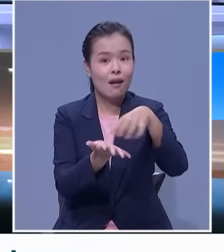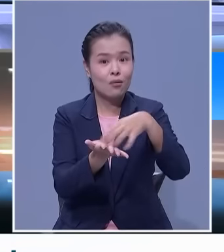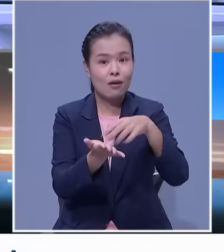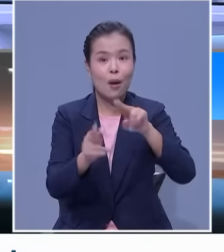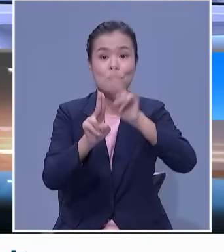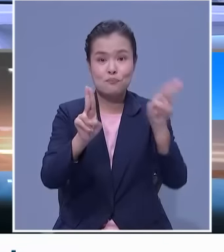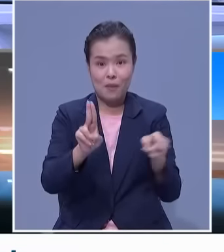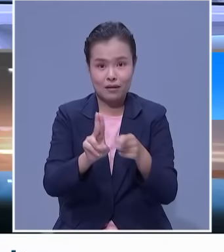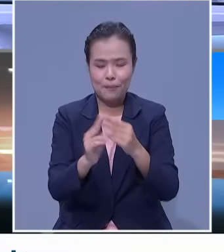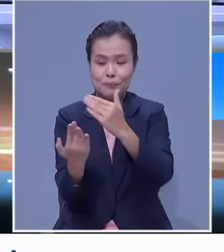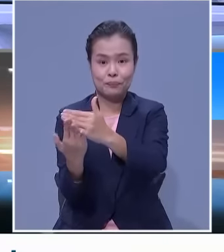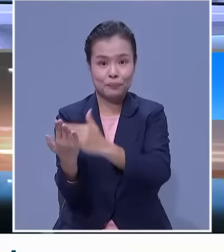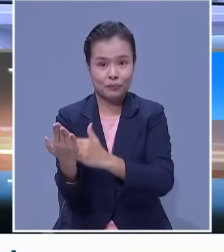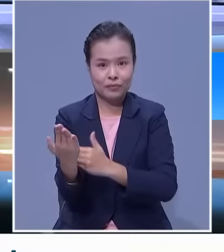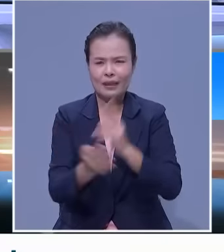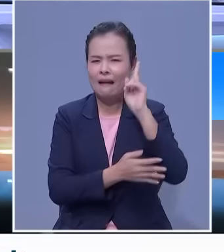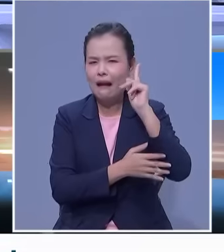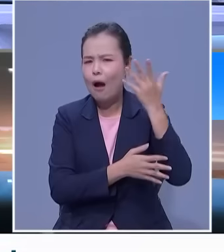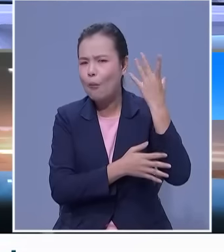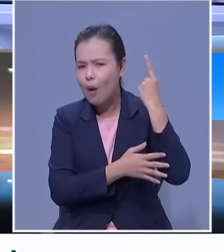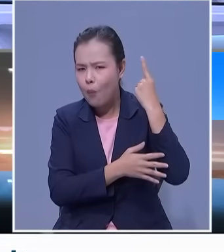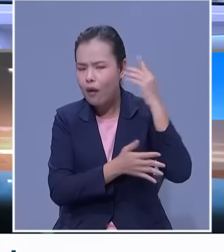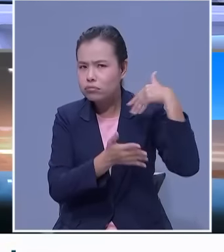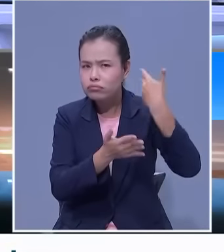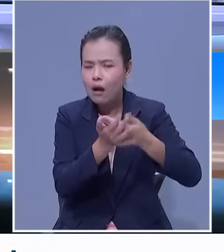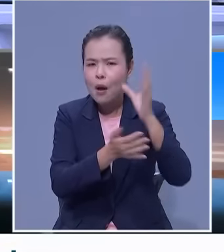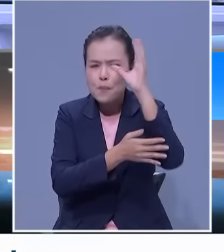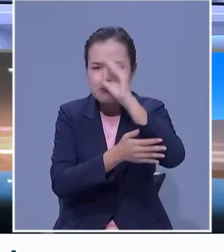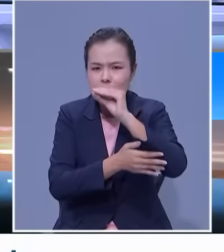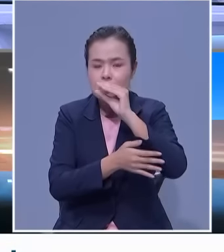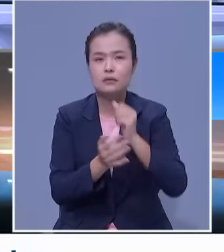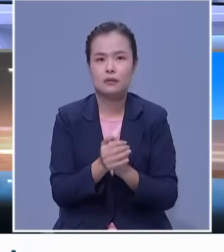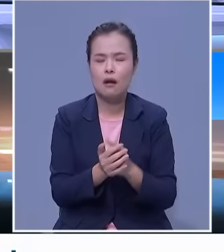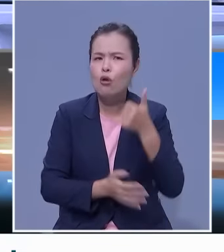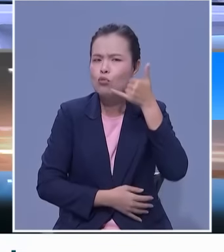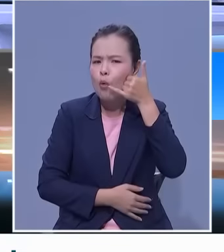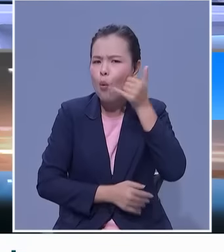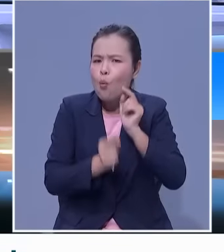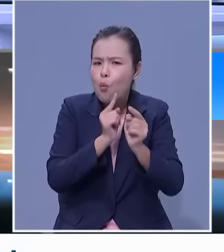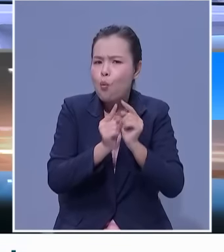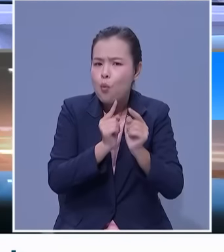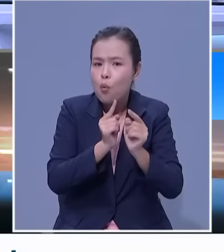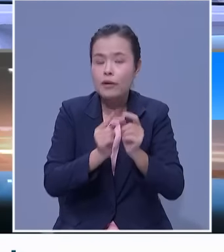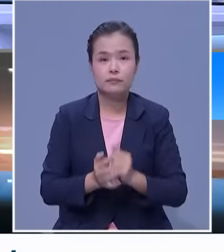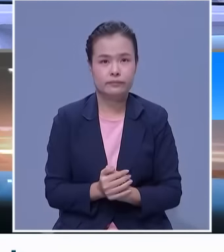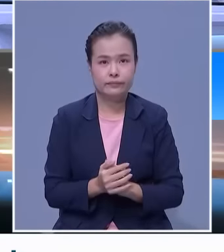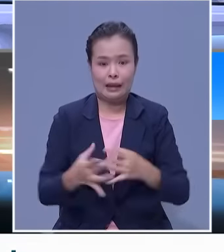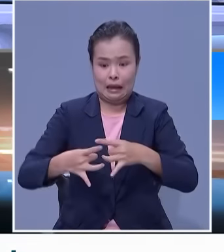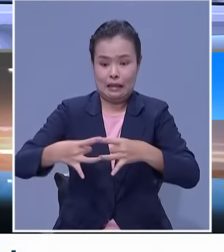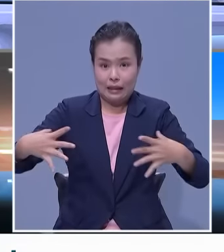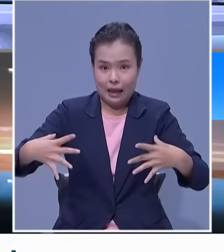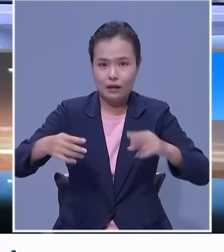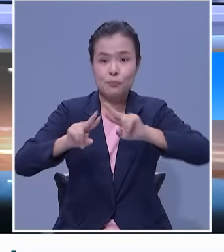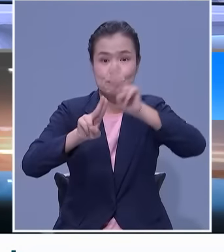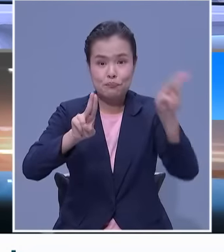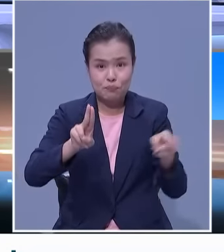พลังประชารัฐก่อนที่มีกระแสข่าวมาตลอดตั้งแต่เมื่อวานนี้จนถึงกลางคืนก็บอกว่าโอ้โหมีการยกหูเคลียร์กันนะคะความขัดแย้งภายในพรรคพลัง